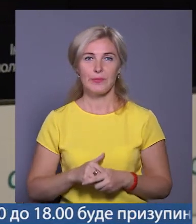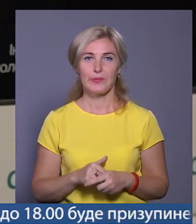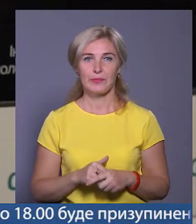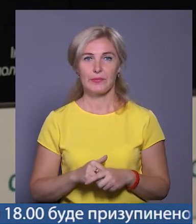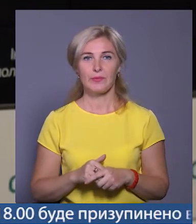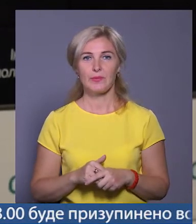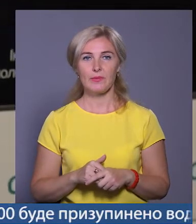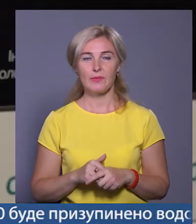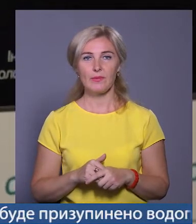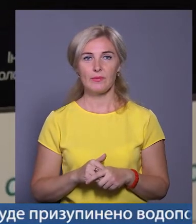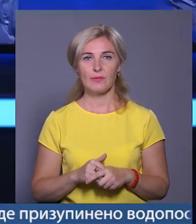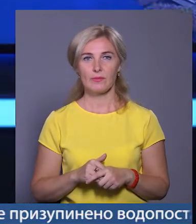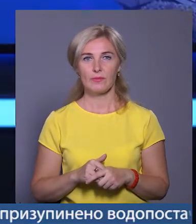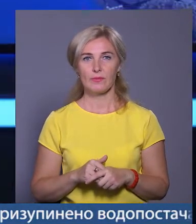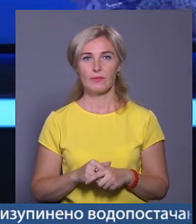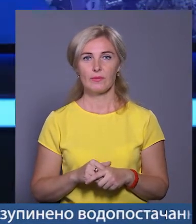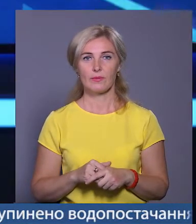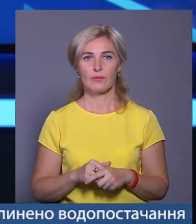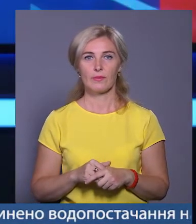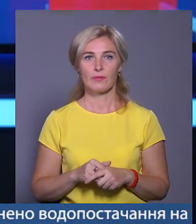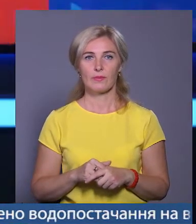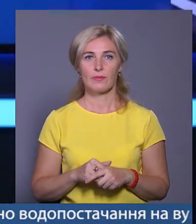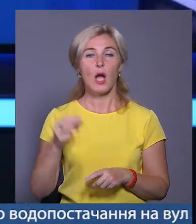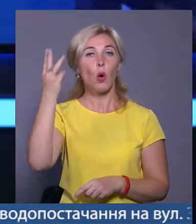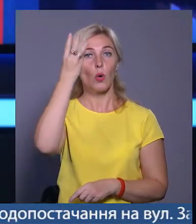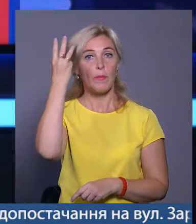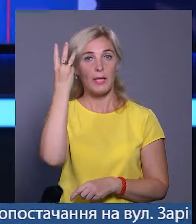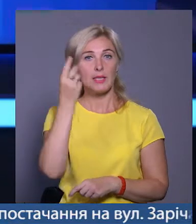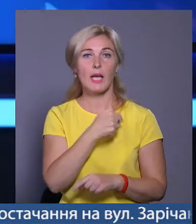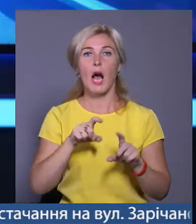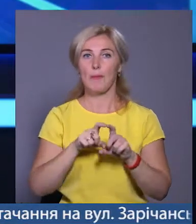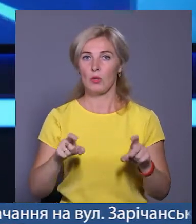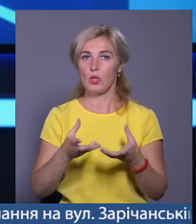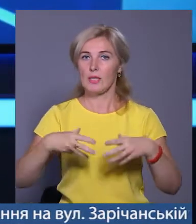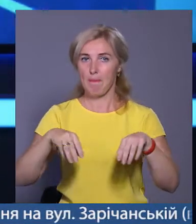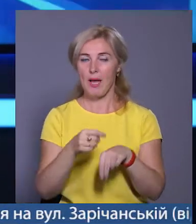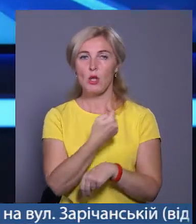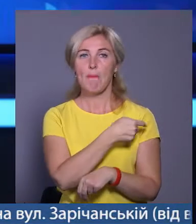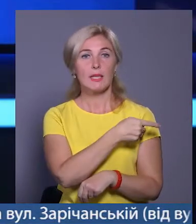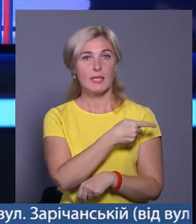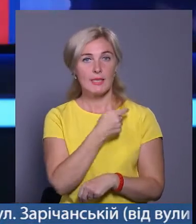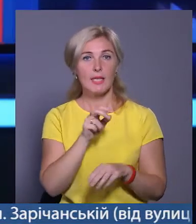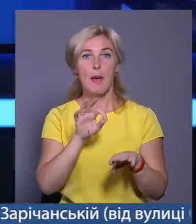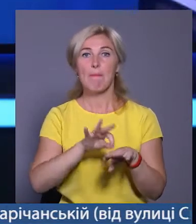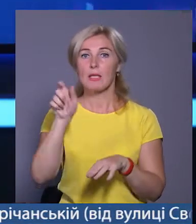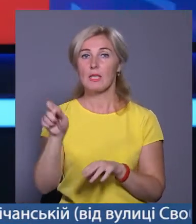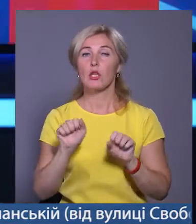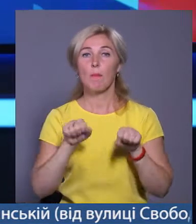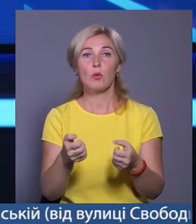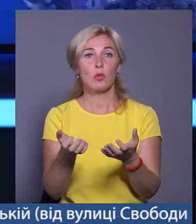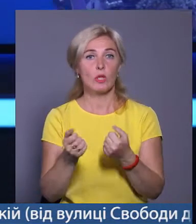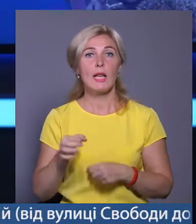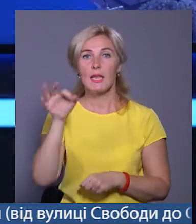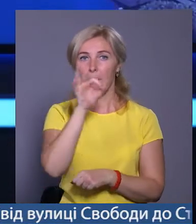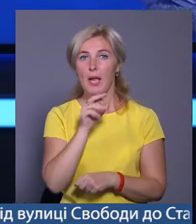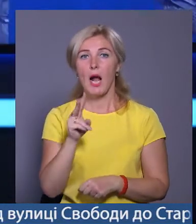Валерій Телеховський. Новини міста. У хмельницьких амбулаторіях сімейної медицини пацієнти можуть отримати